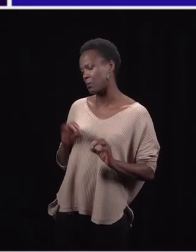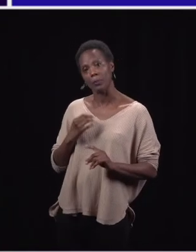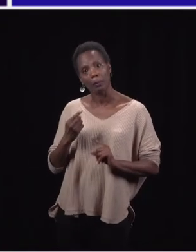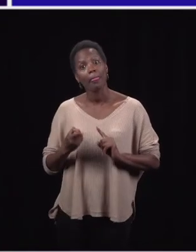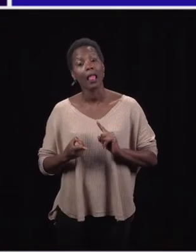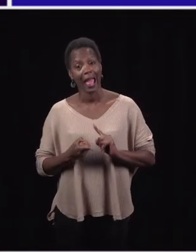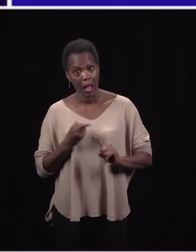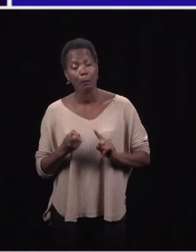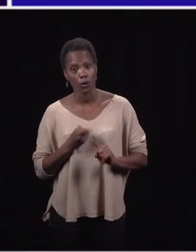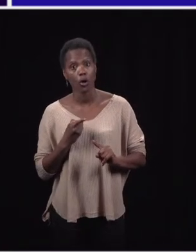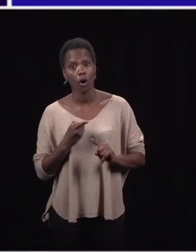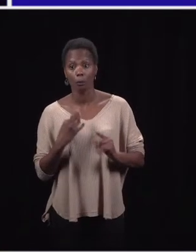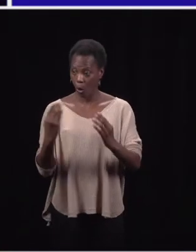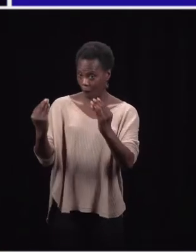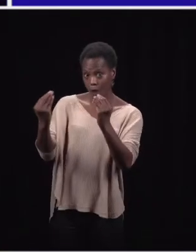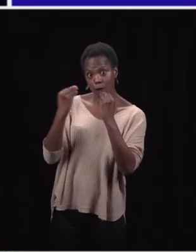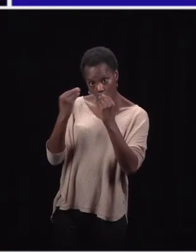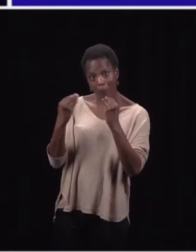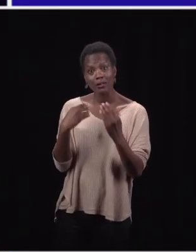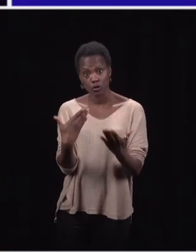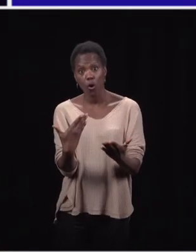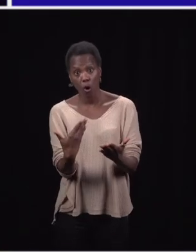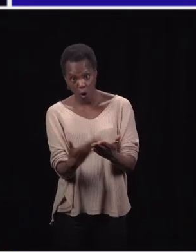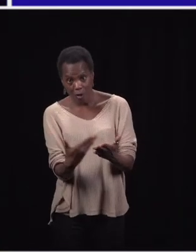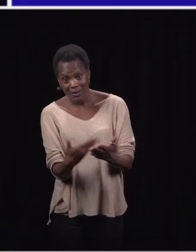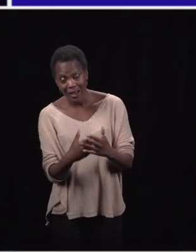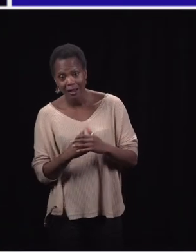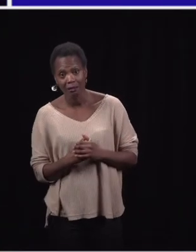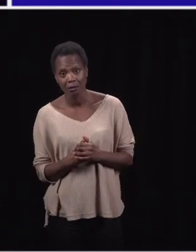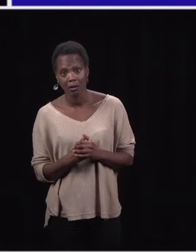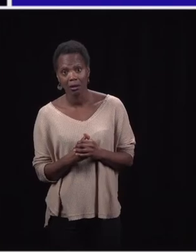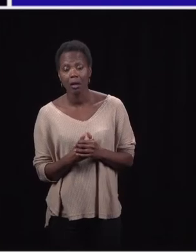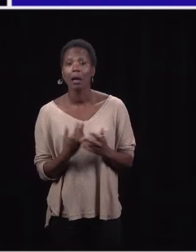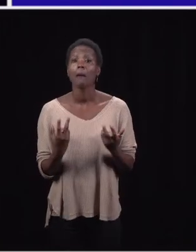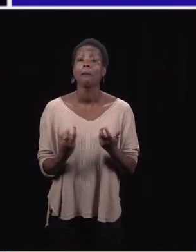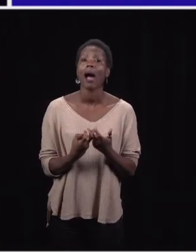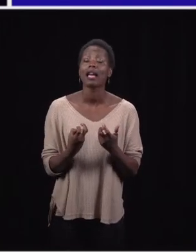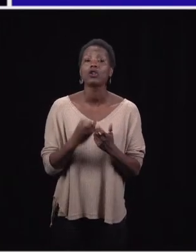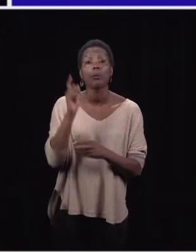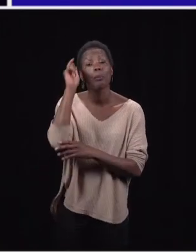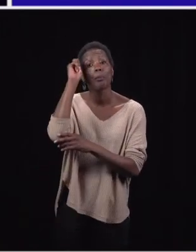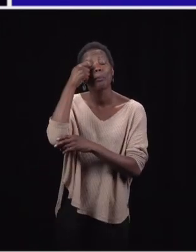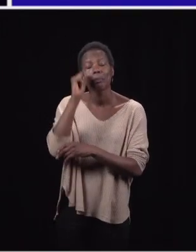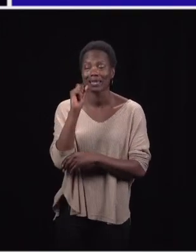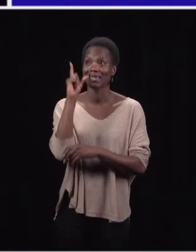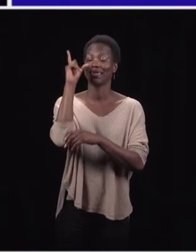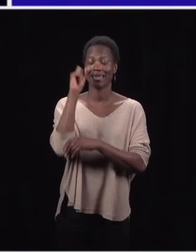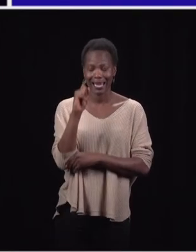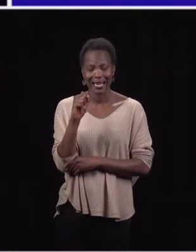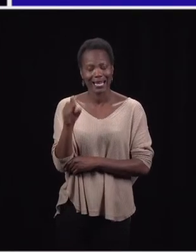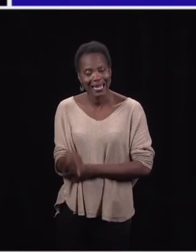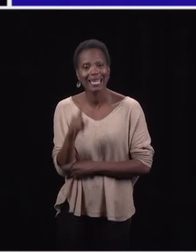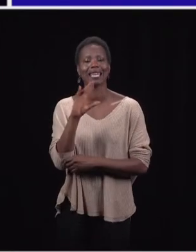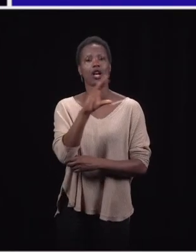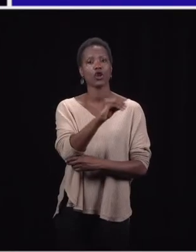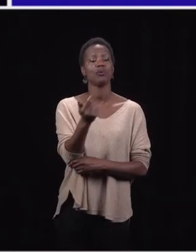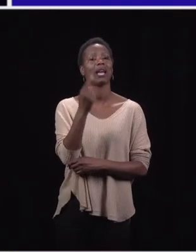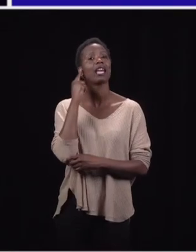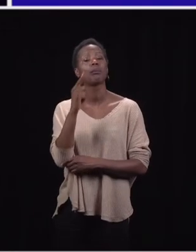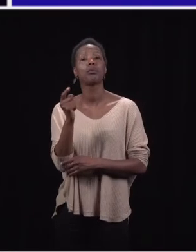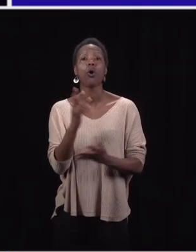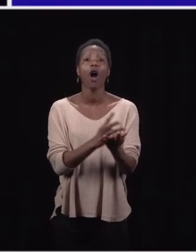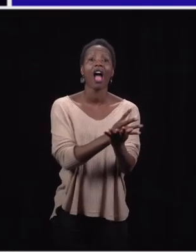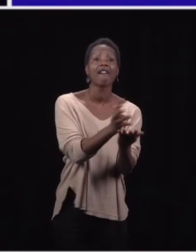qui est des formations comme comme celles dont on parle aujourd'hui comme déclic numérique pour aller dans des filières comme